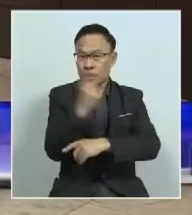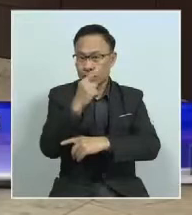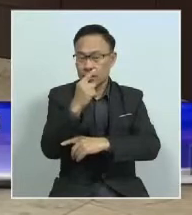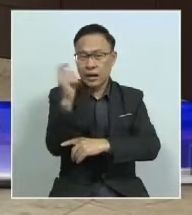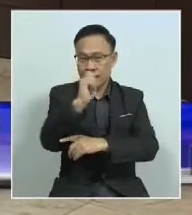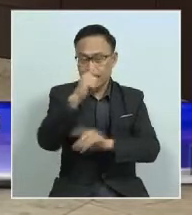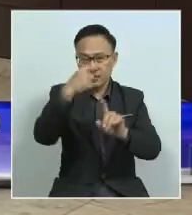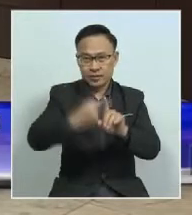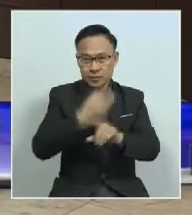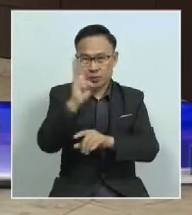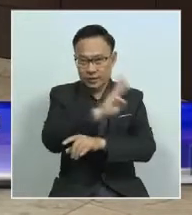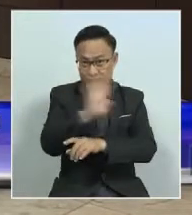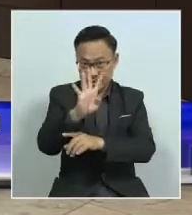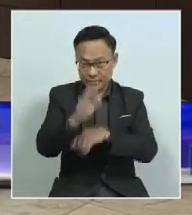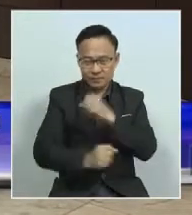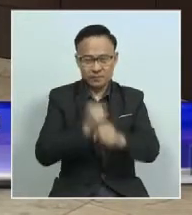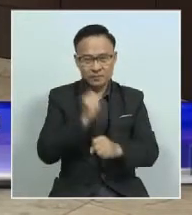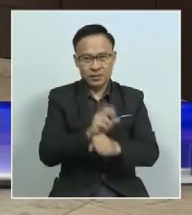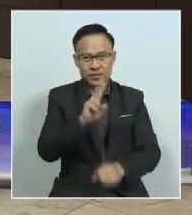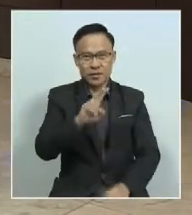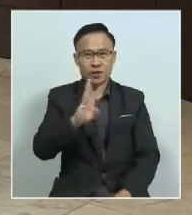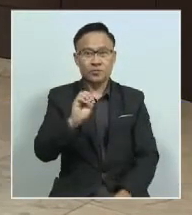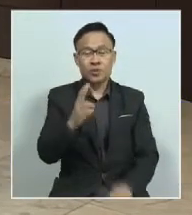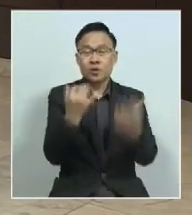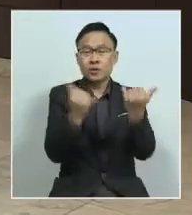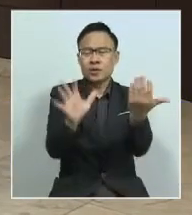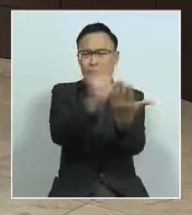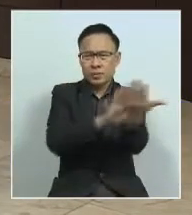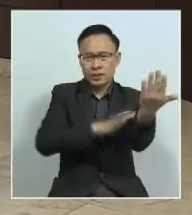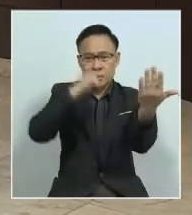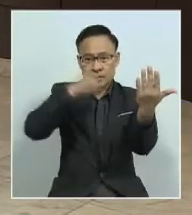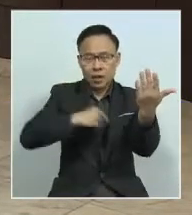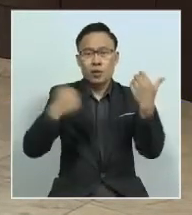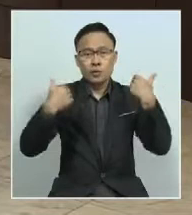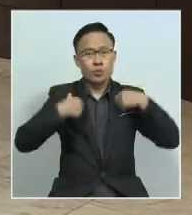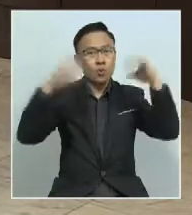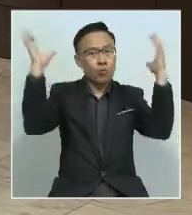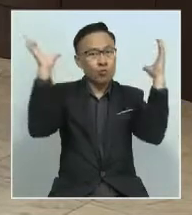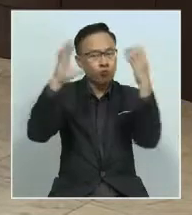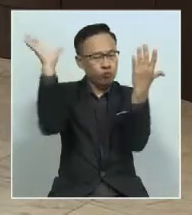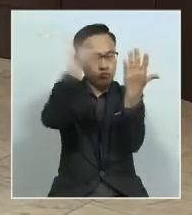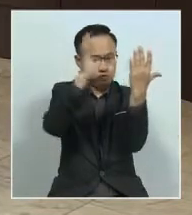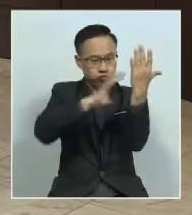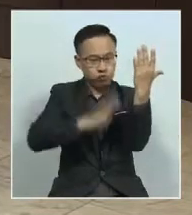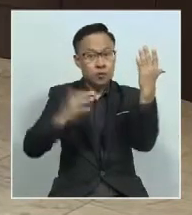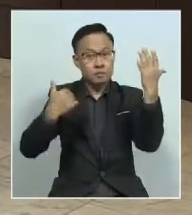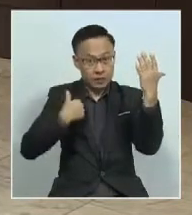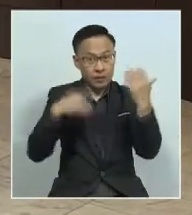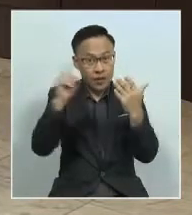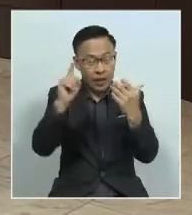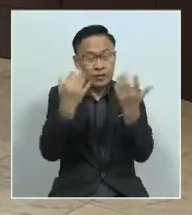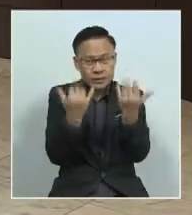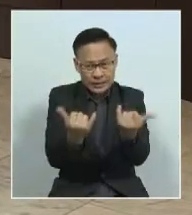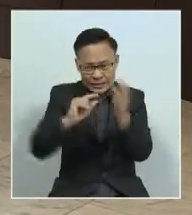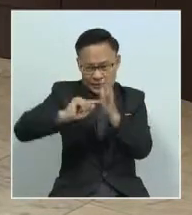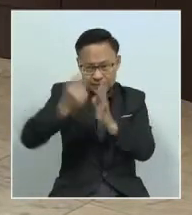นายน2562นะครับในช่วงนี้บ้านเรามีฝนตกหลายพื้นที ่ เพราะว่าเราเข้าสู่ฤดูฝนแล้วนะ